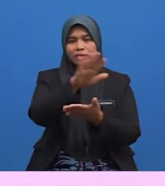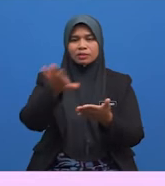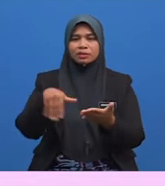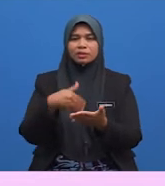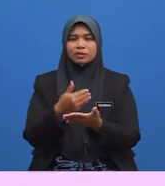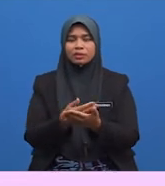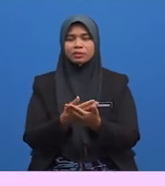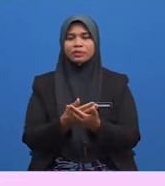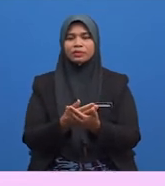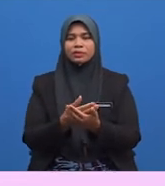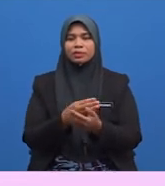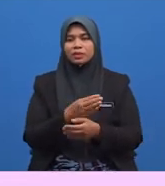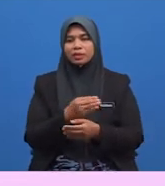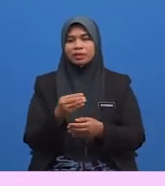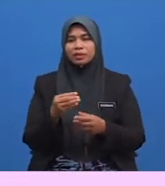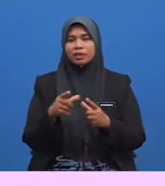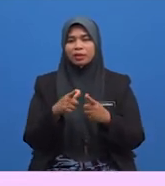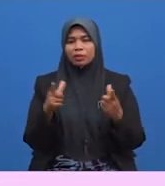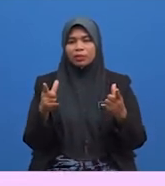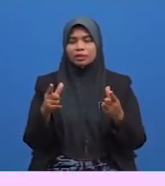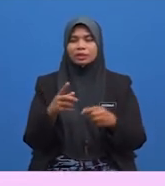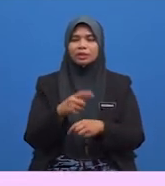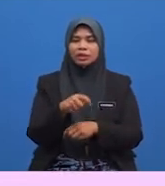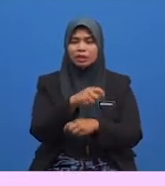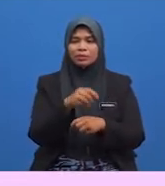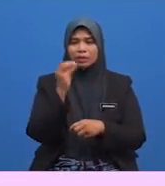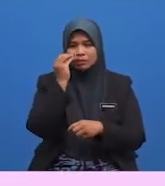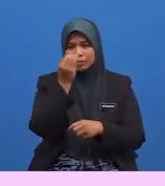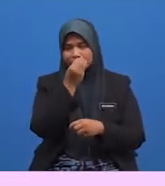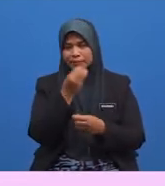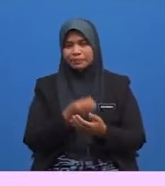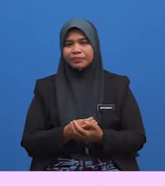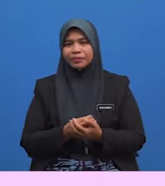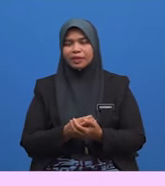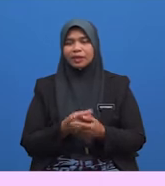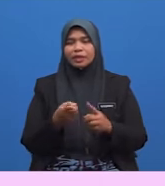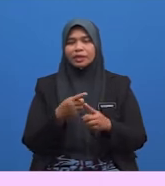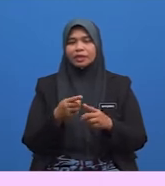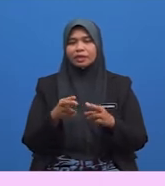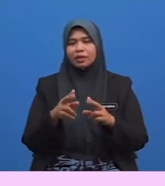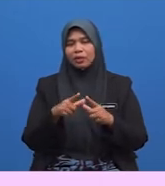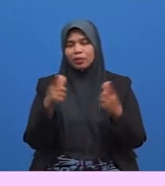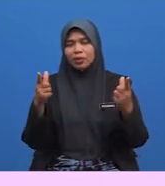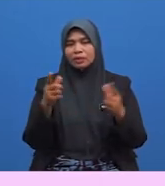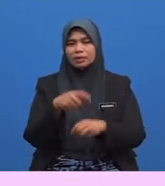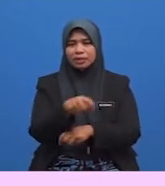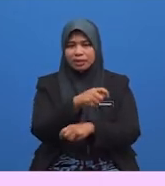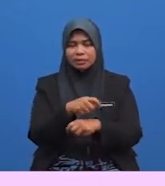luas tanaman bunga dan luas kolam ikan. Dari pengiraan luas taman